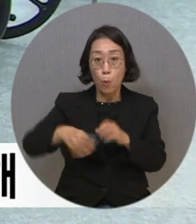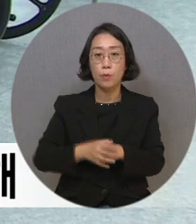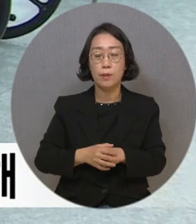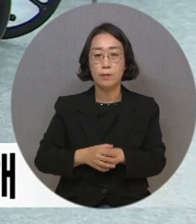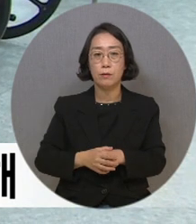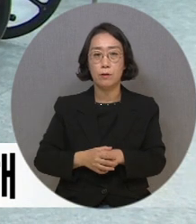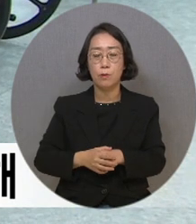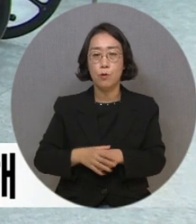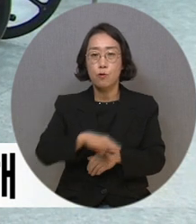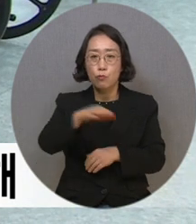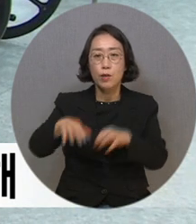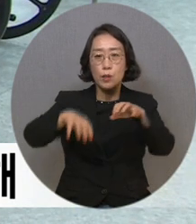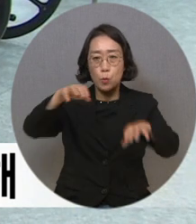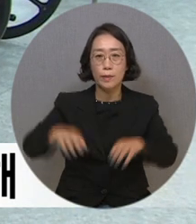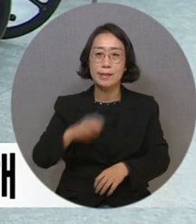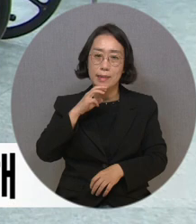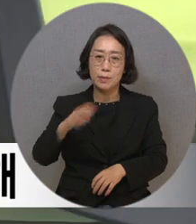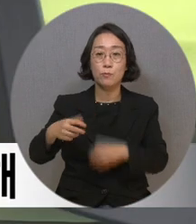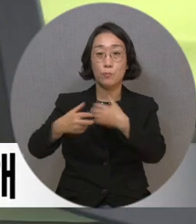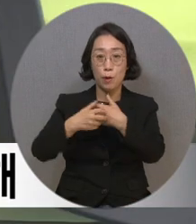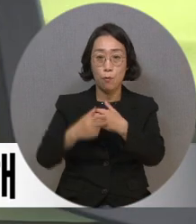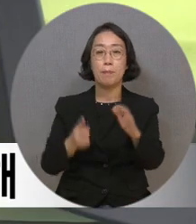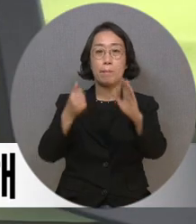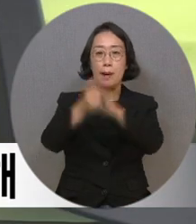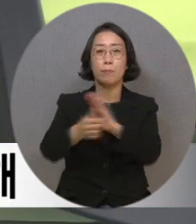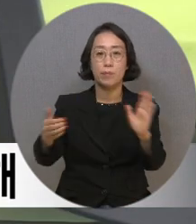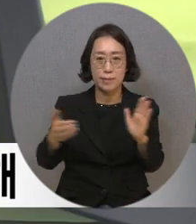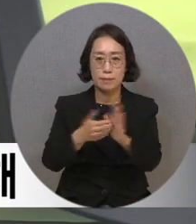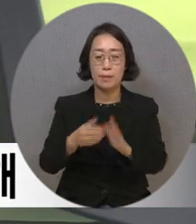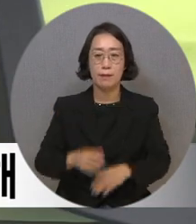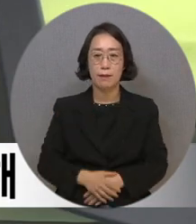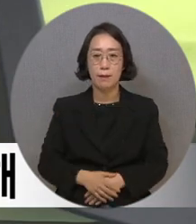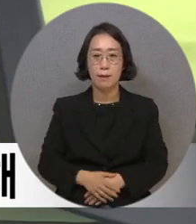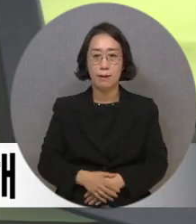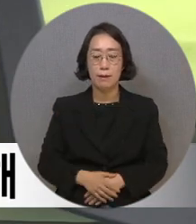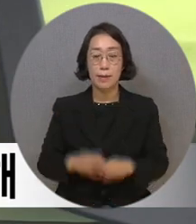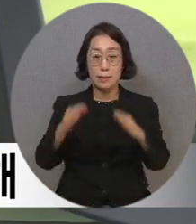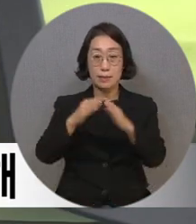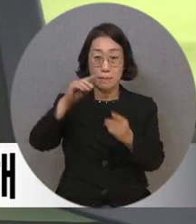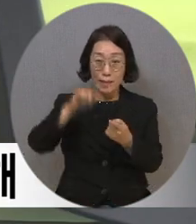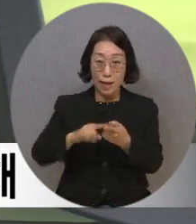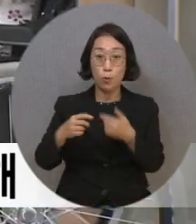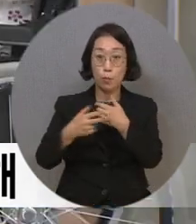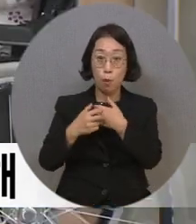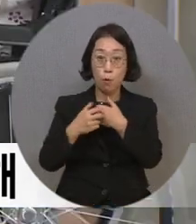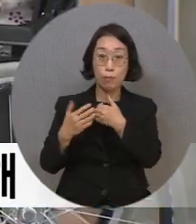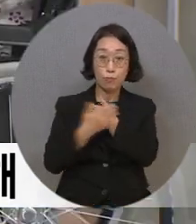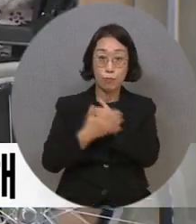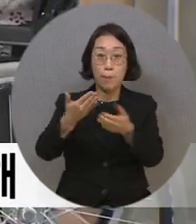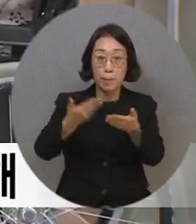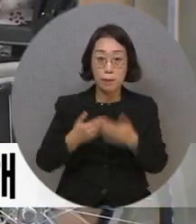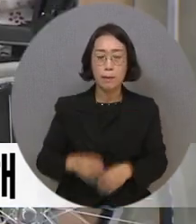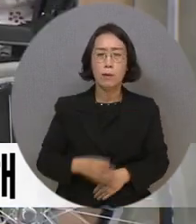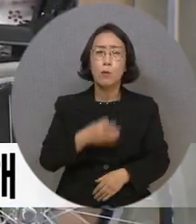재택의료센터인 우리동네 30분 의원을 방문했습니다. 재택의료센터 사업은 거동이